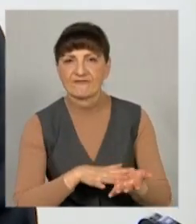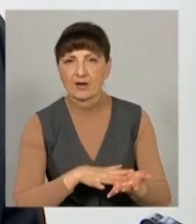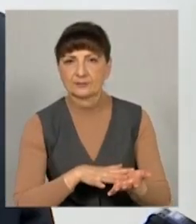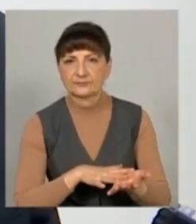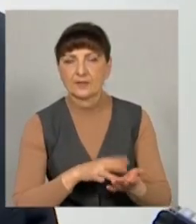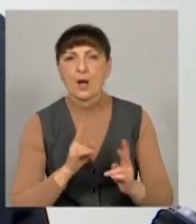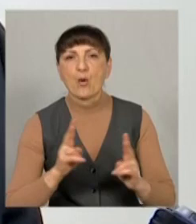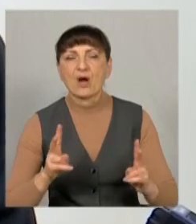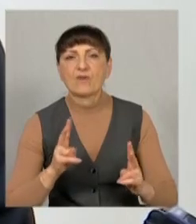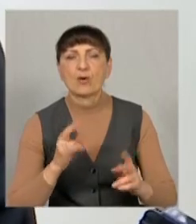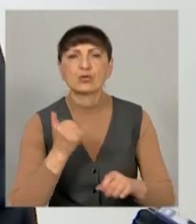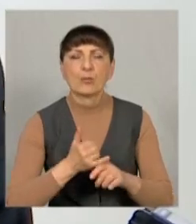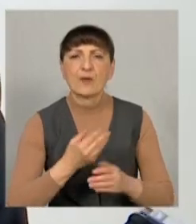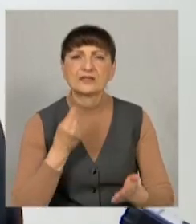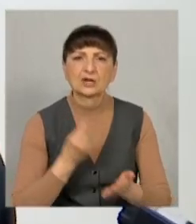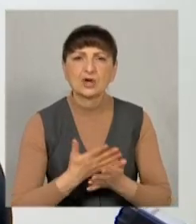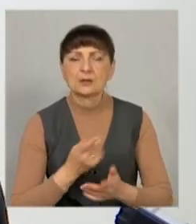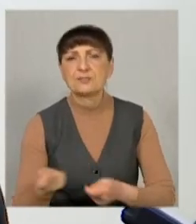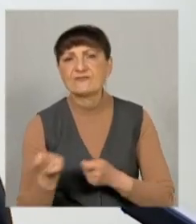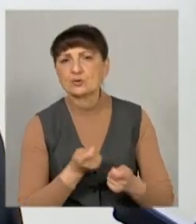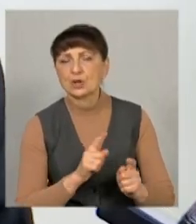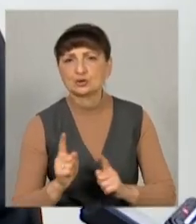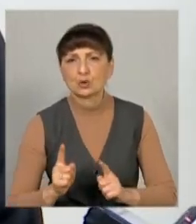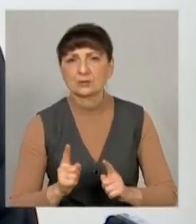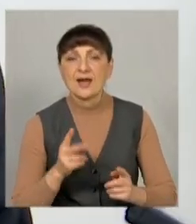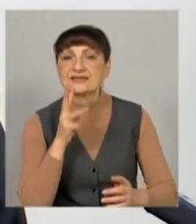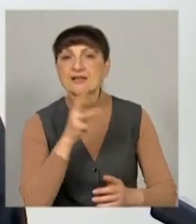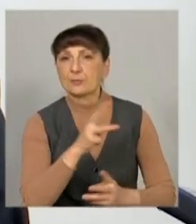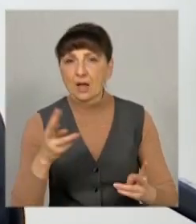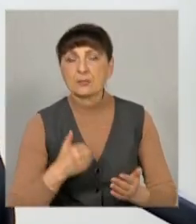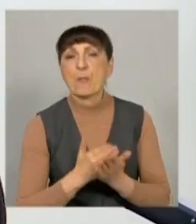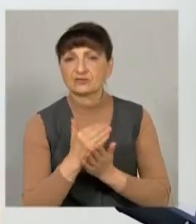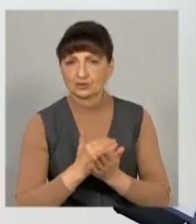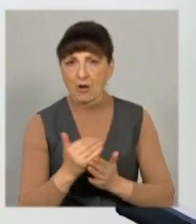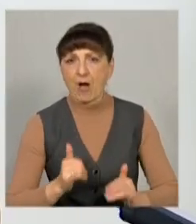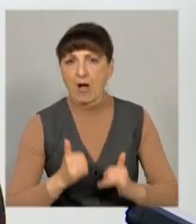кого топливо подорожало, у кого там перевозки и так далее. Зарплаты кому повышали.